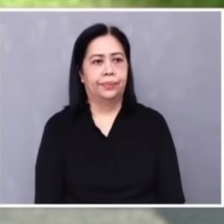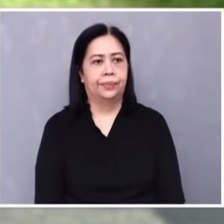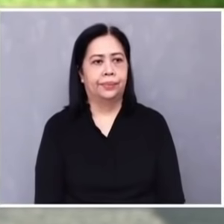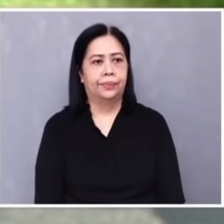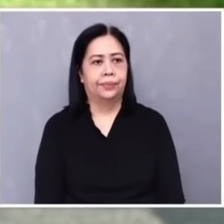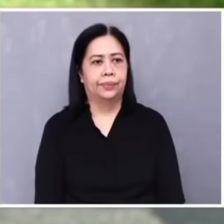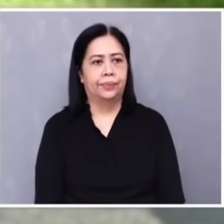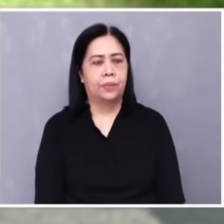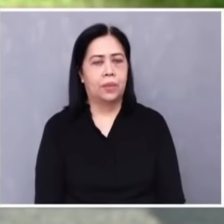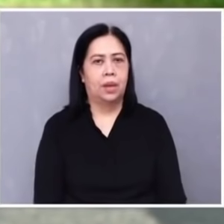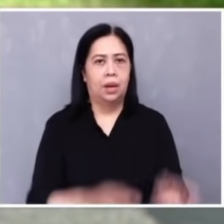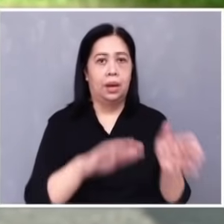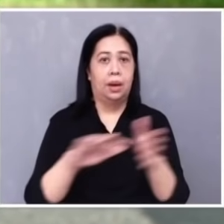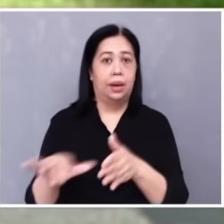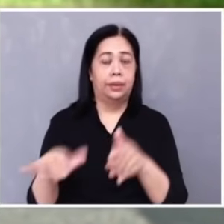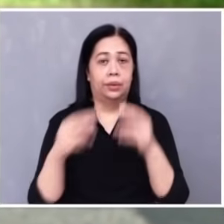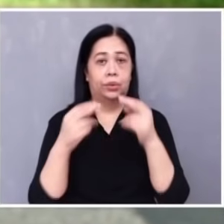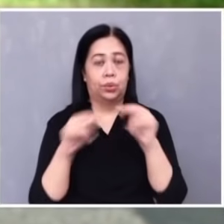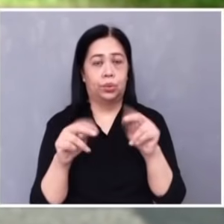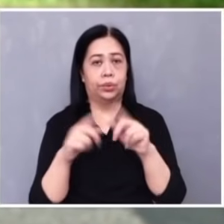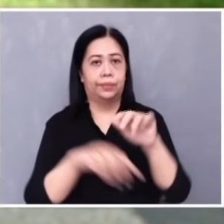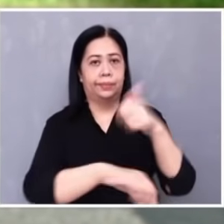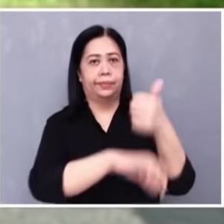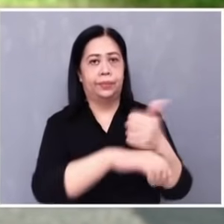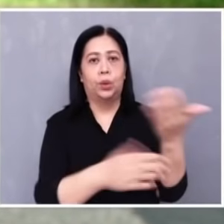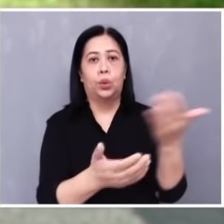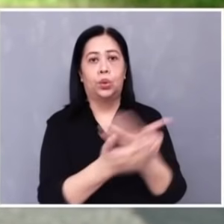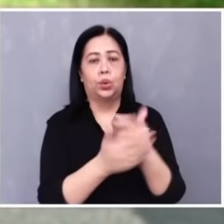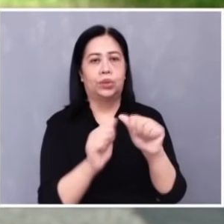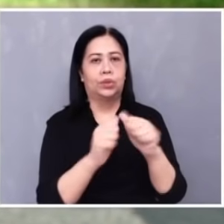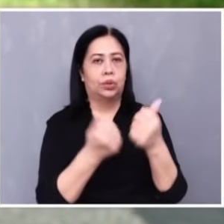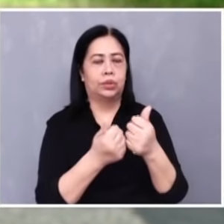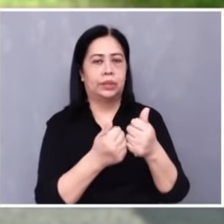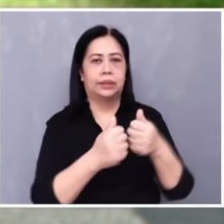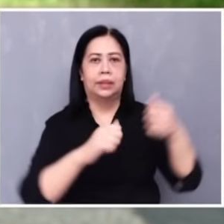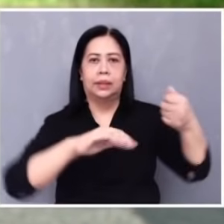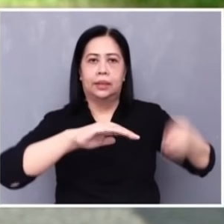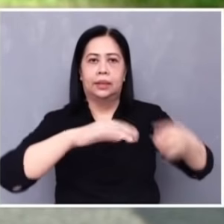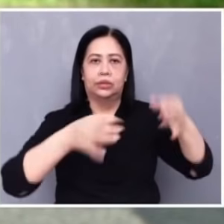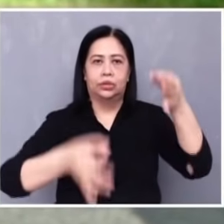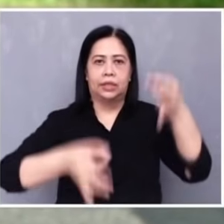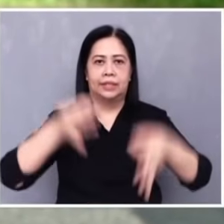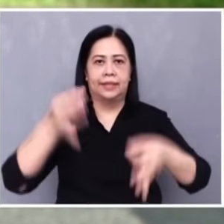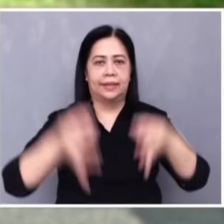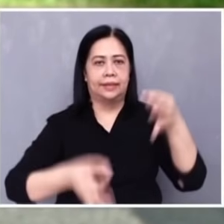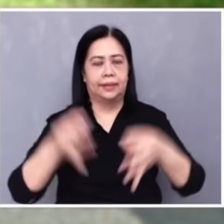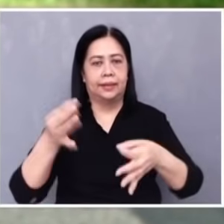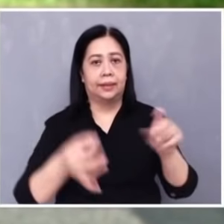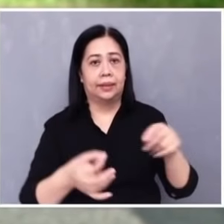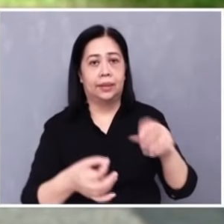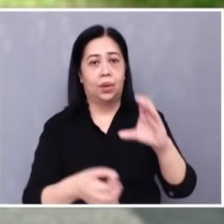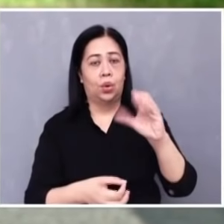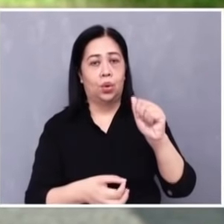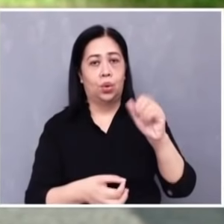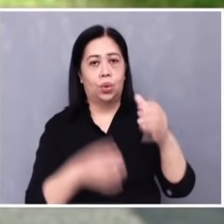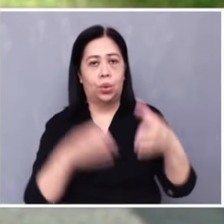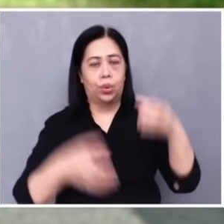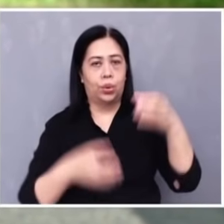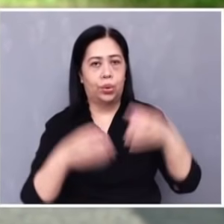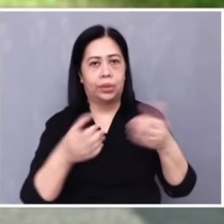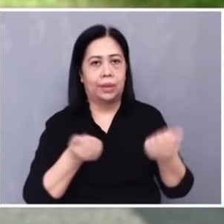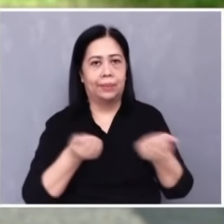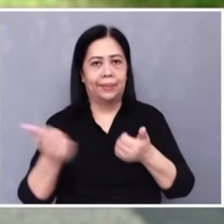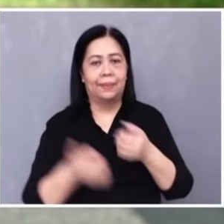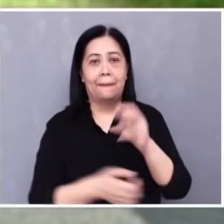Sa ibang balita naman, itinalagang bagong Associate Justice ng Korte Suprema, si Court Administrator Jose Maidas